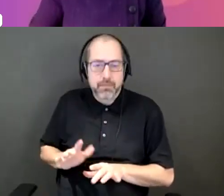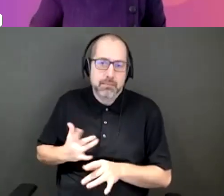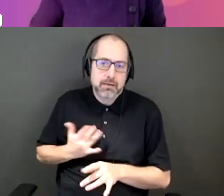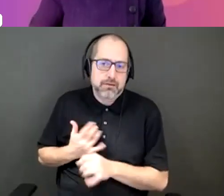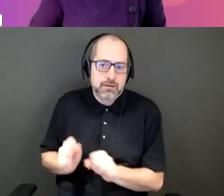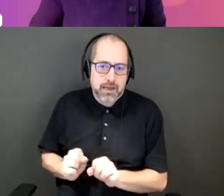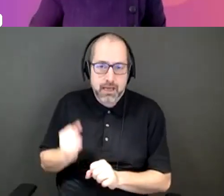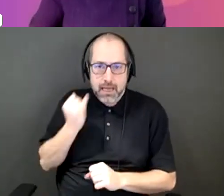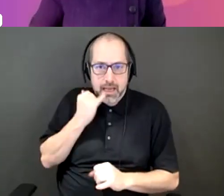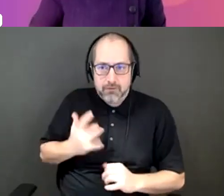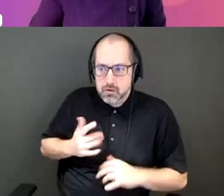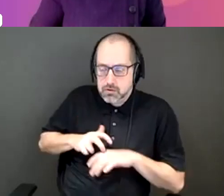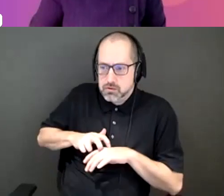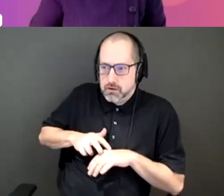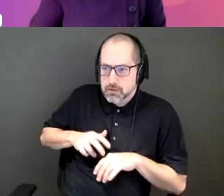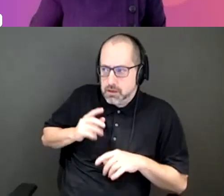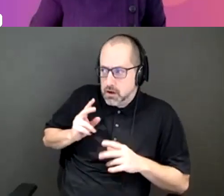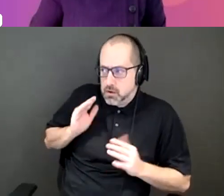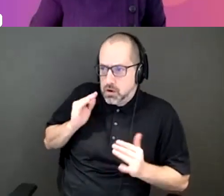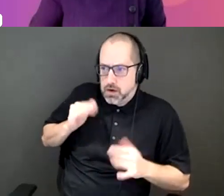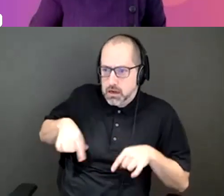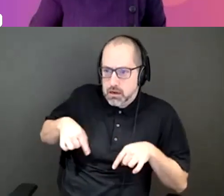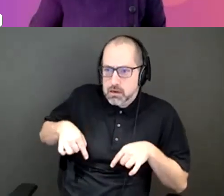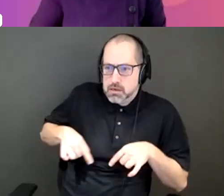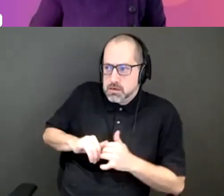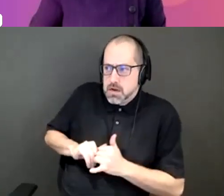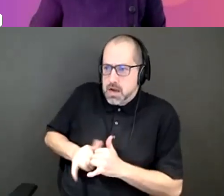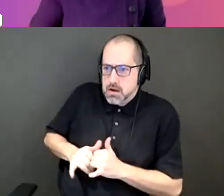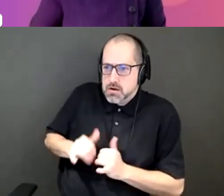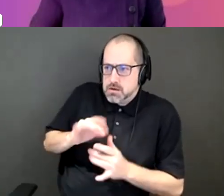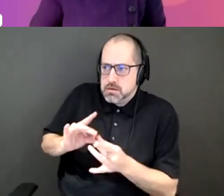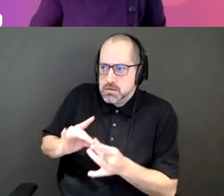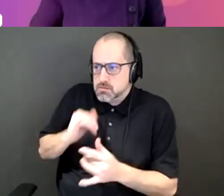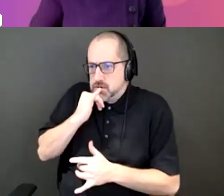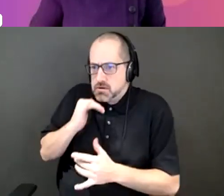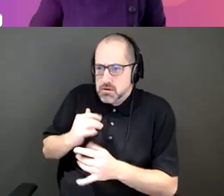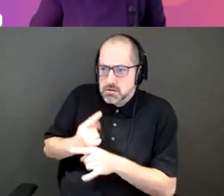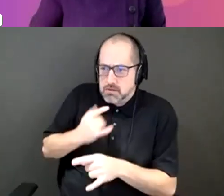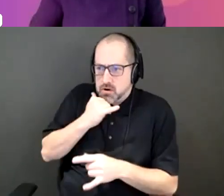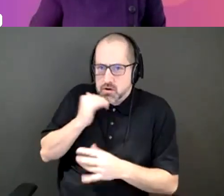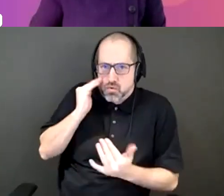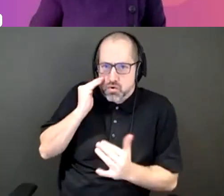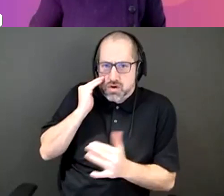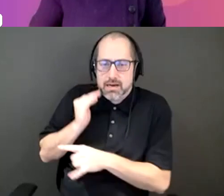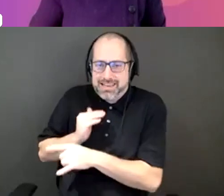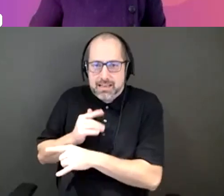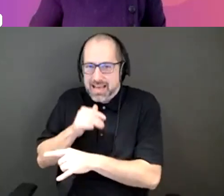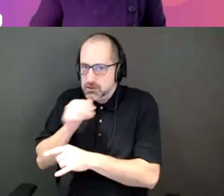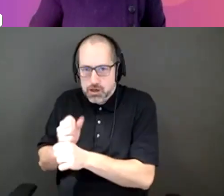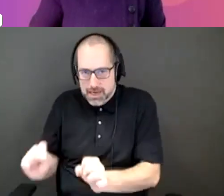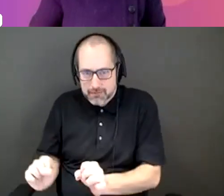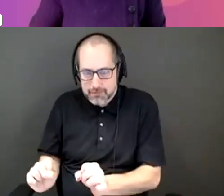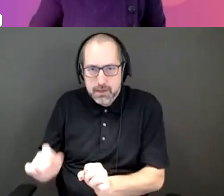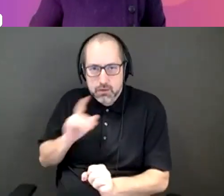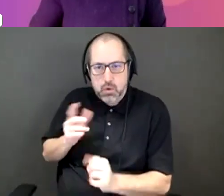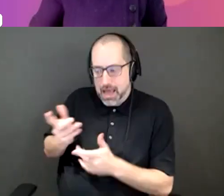son calme je te sens en sécurité lorsqu'on est toujours donc sur un état d'alerte avec une personne et on se sent